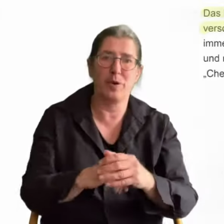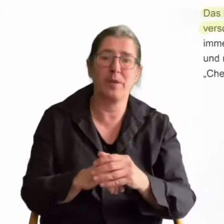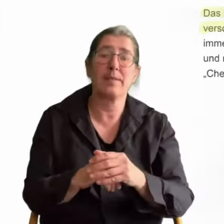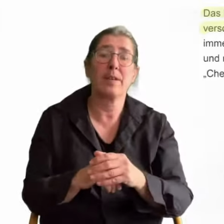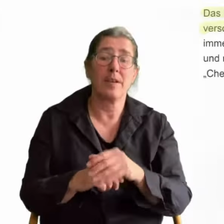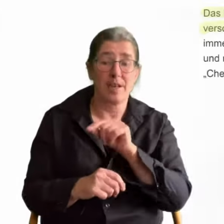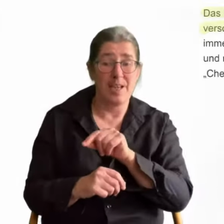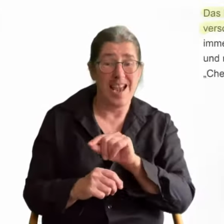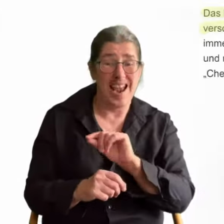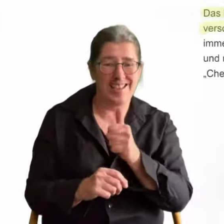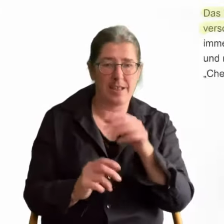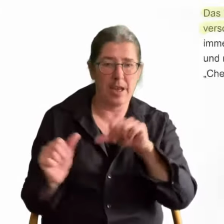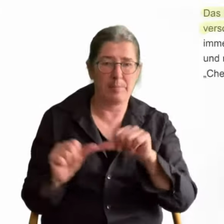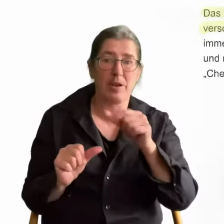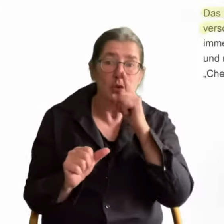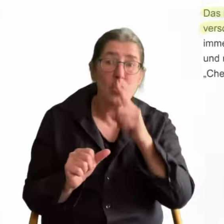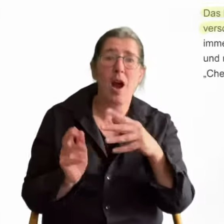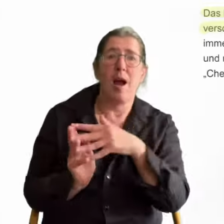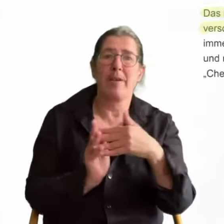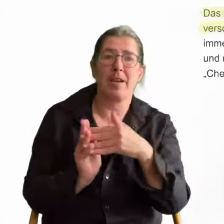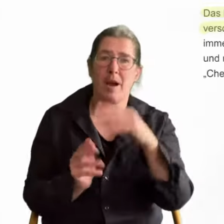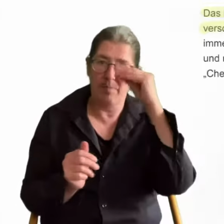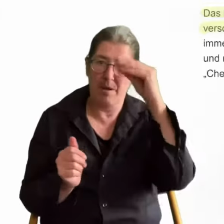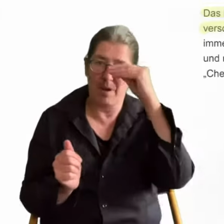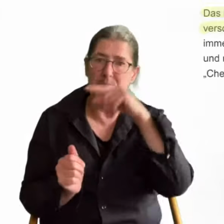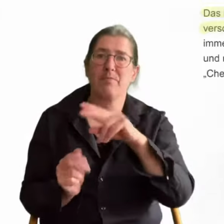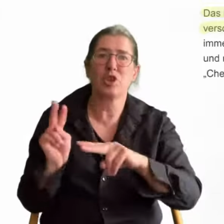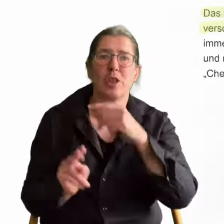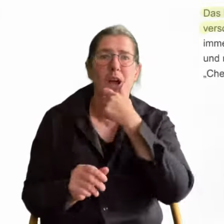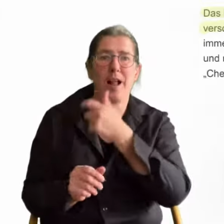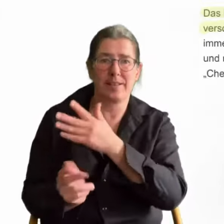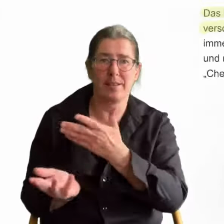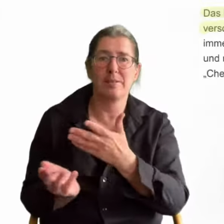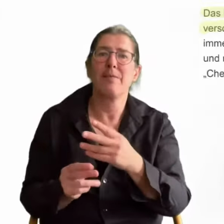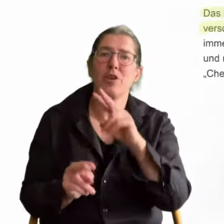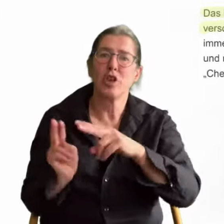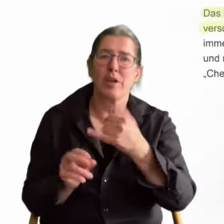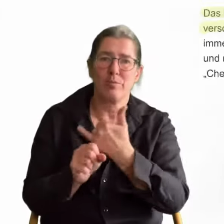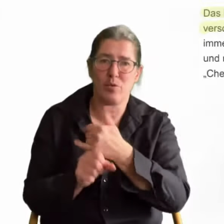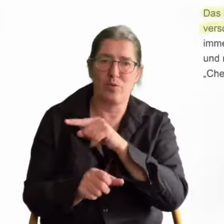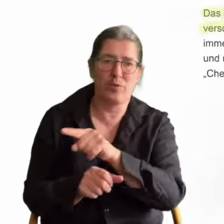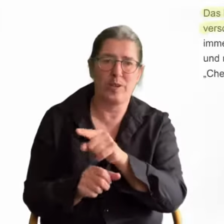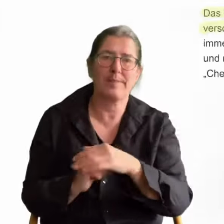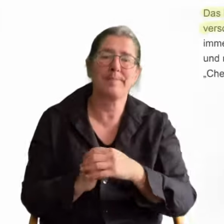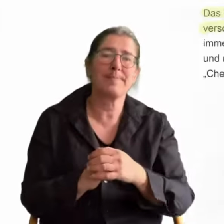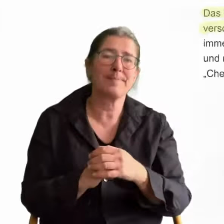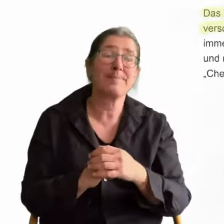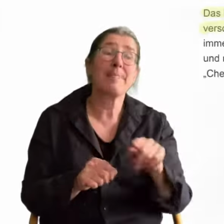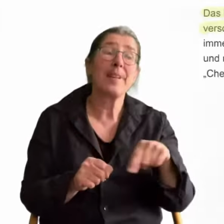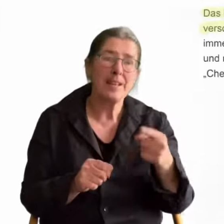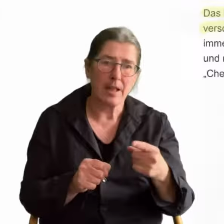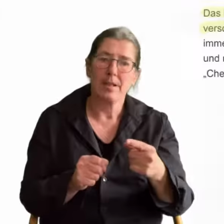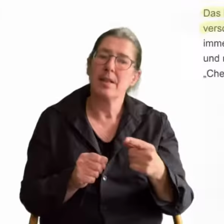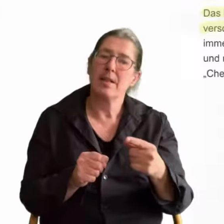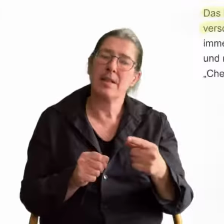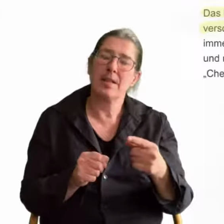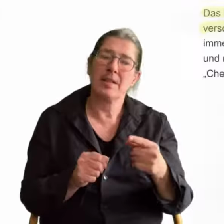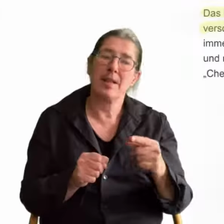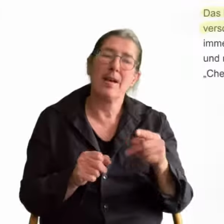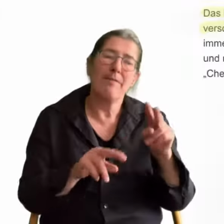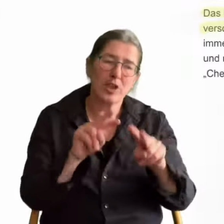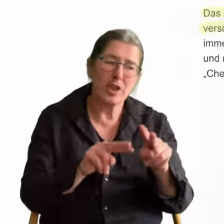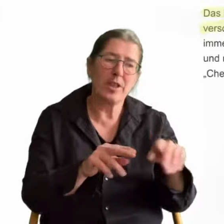experiment war nur mit amerikanischen männer unterschiedlichen alters und mit unterschiedlichen berufen und dann wurde das